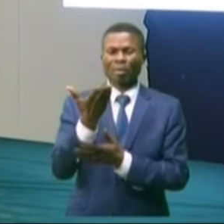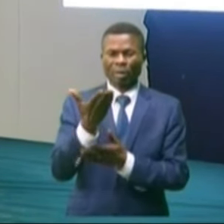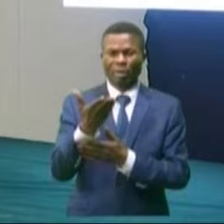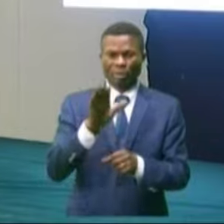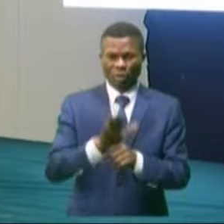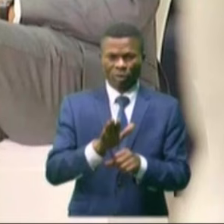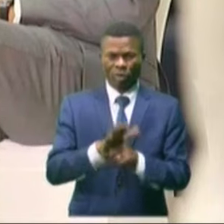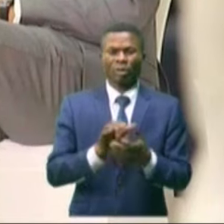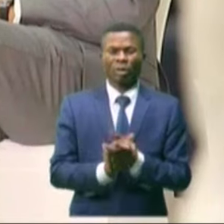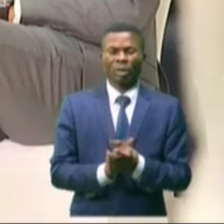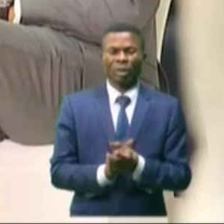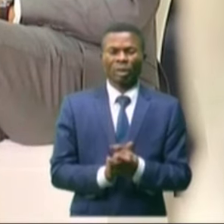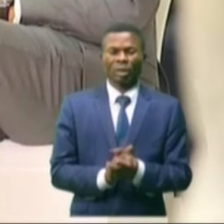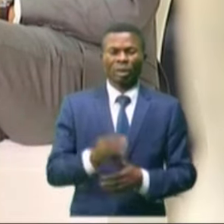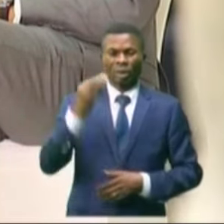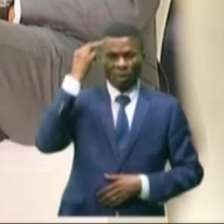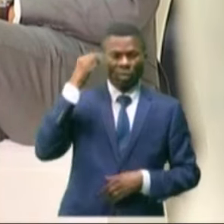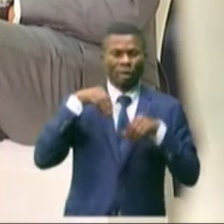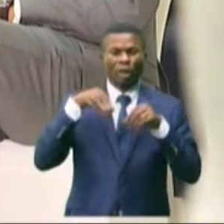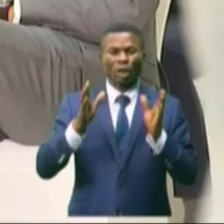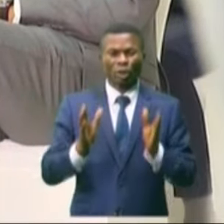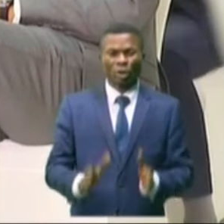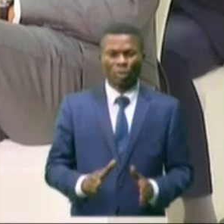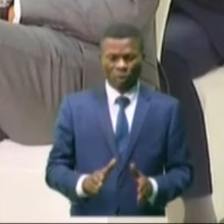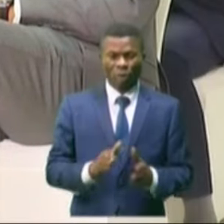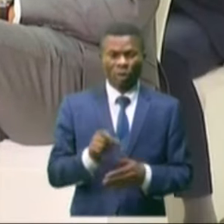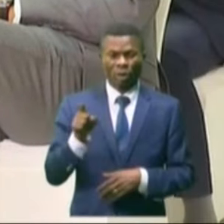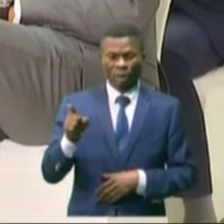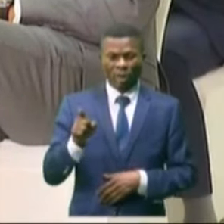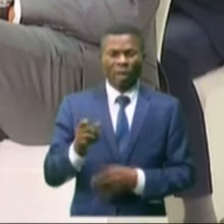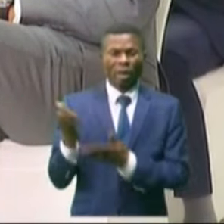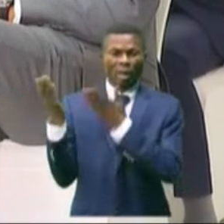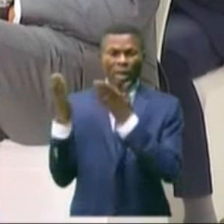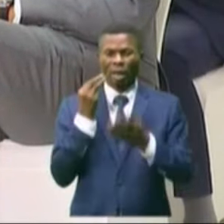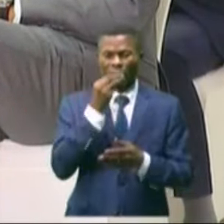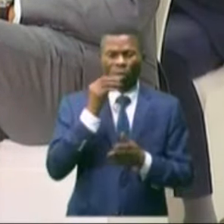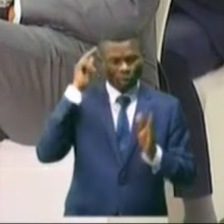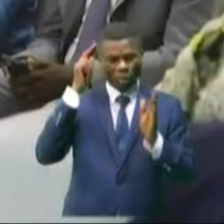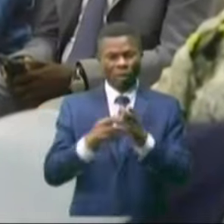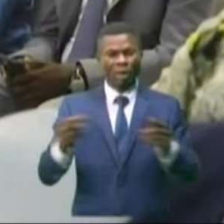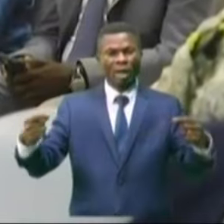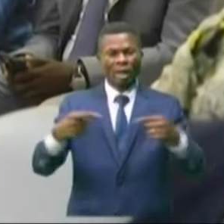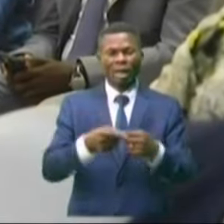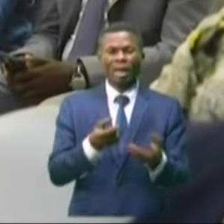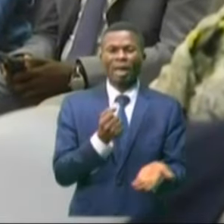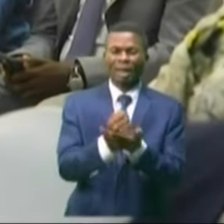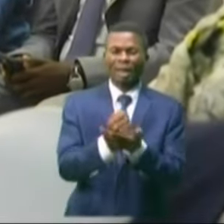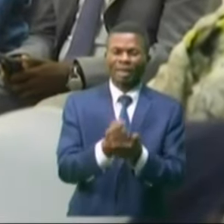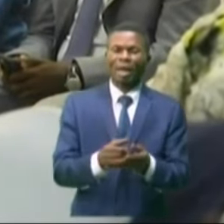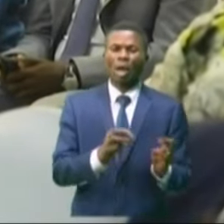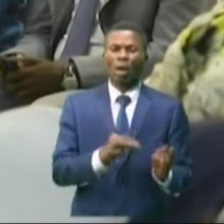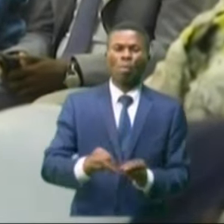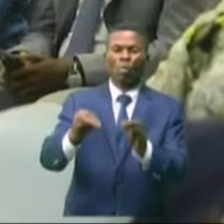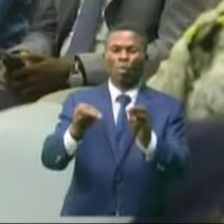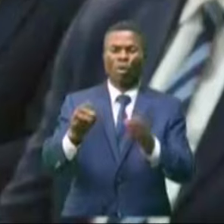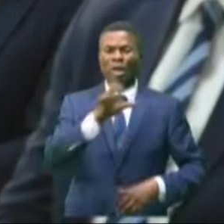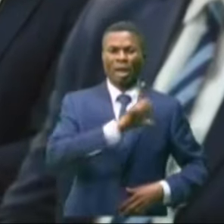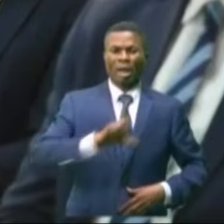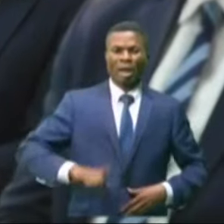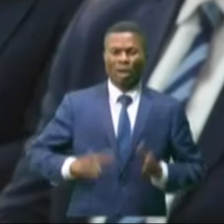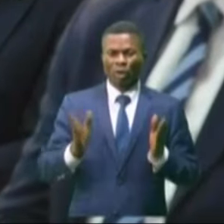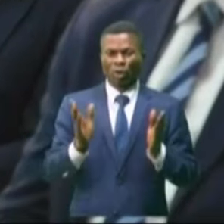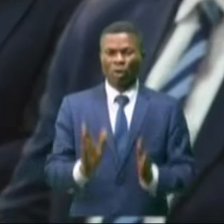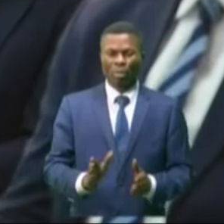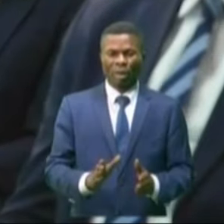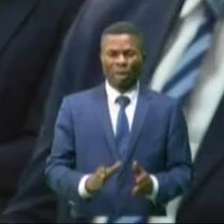Invité d'honneur, le ministre RD congolais, Patrick Muyaya, a rappelé que cette compétition avait servi de cadre pour le léopard de la RDC de